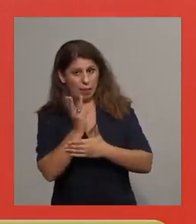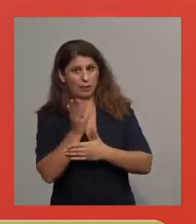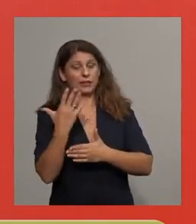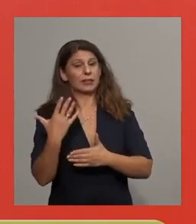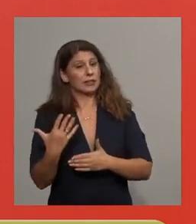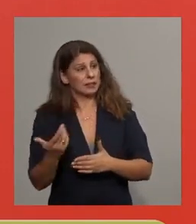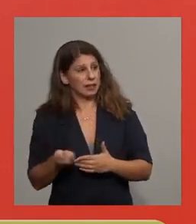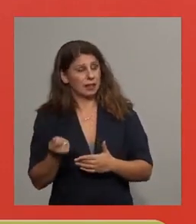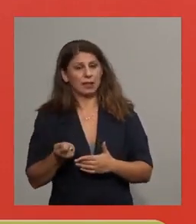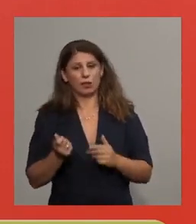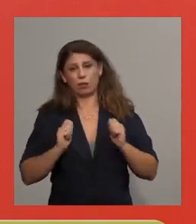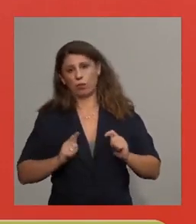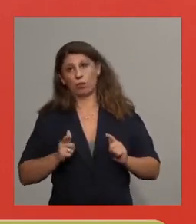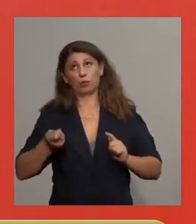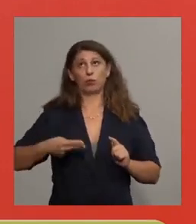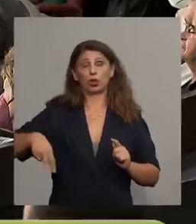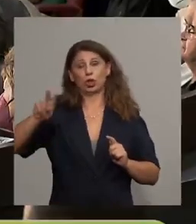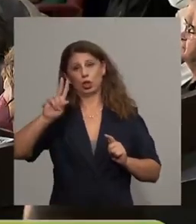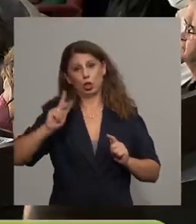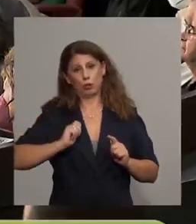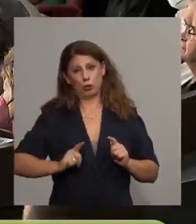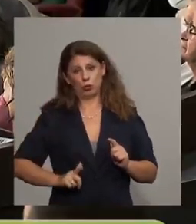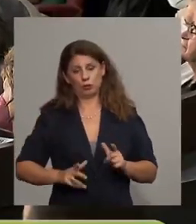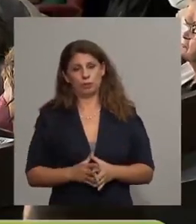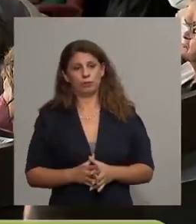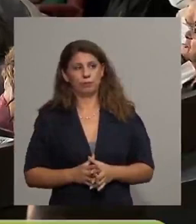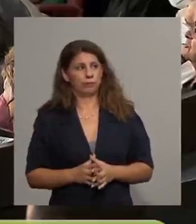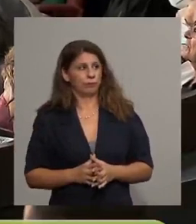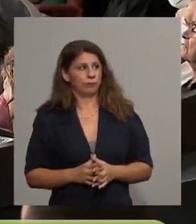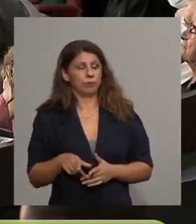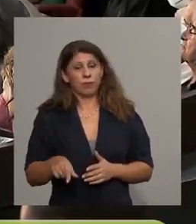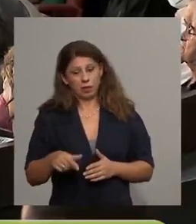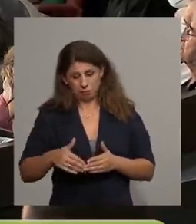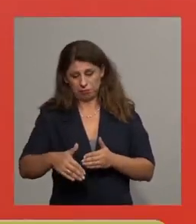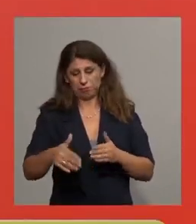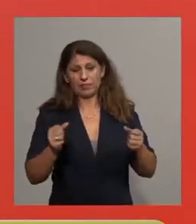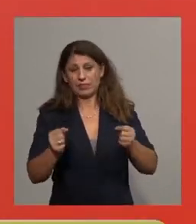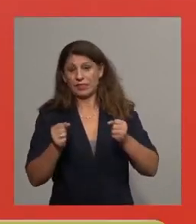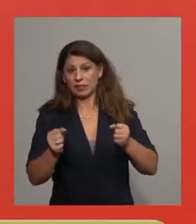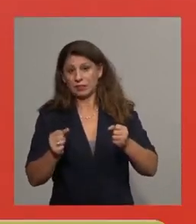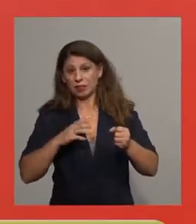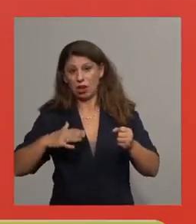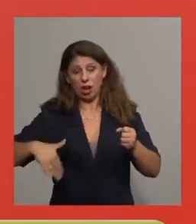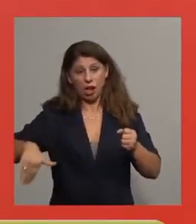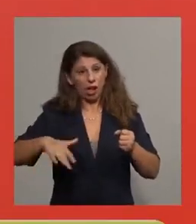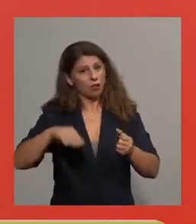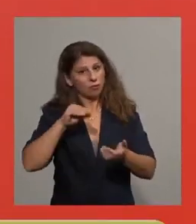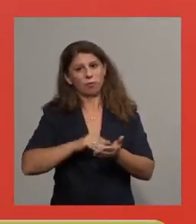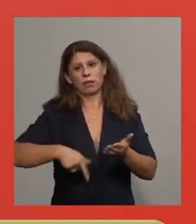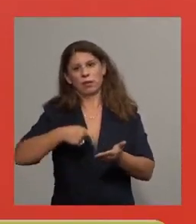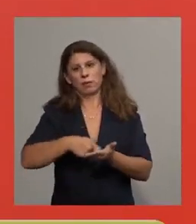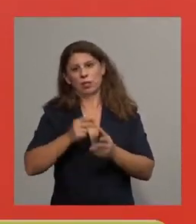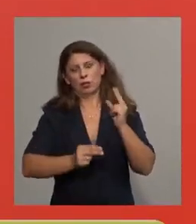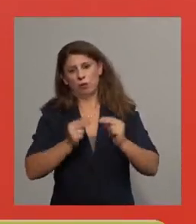γίνουν δηλαδή οι πλούσιοι πλουσιότεροι, και στη φάση της κρίσης ο λαός πάλι να πληρώσει